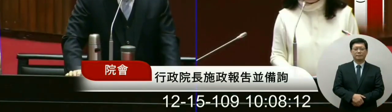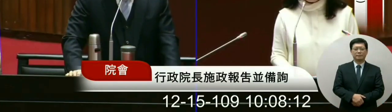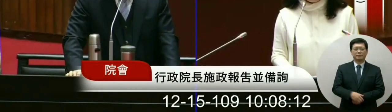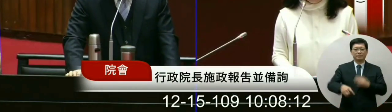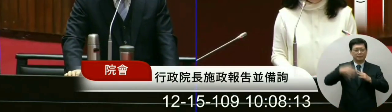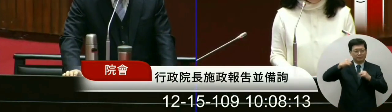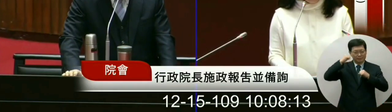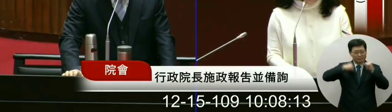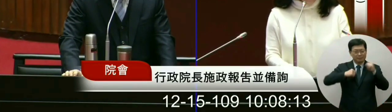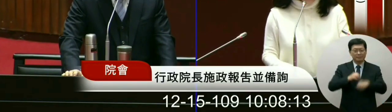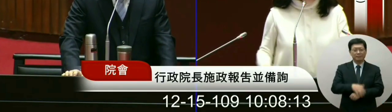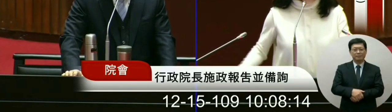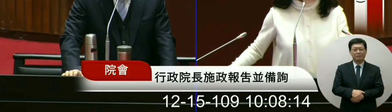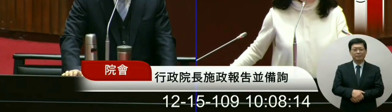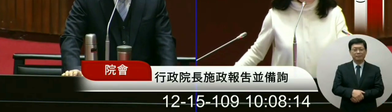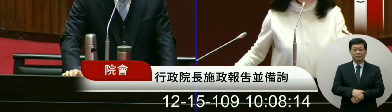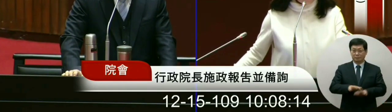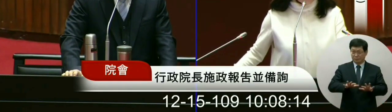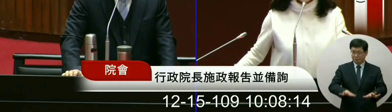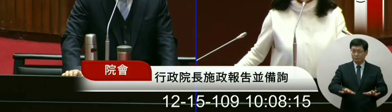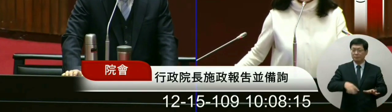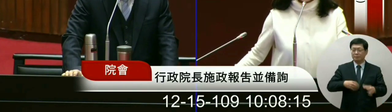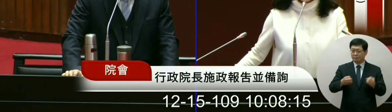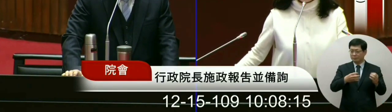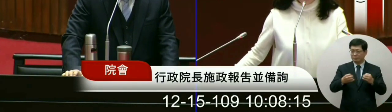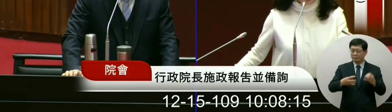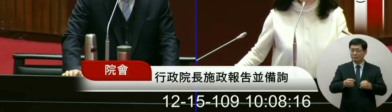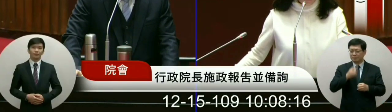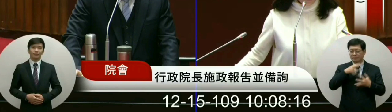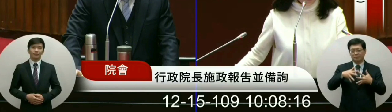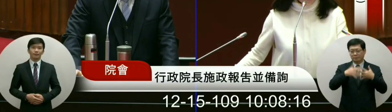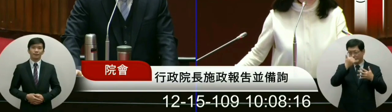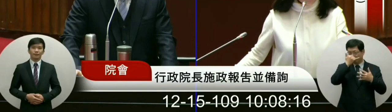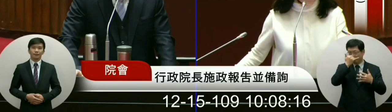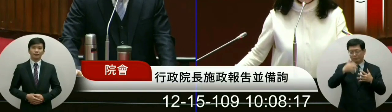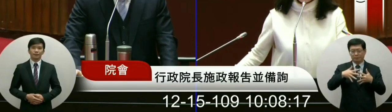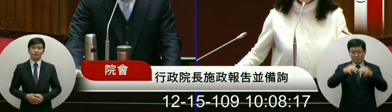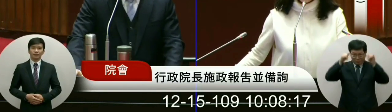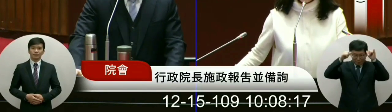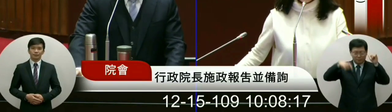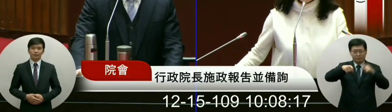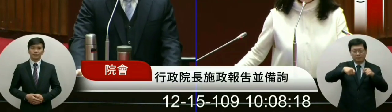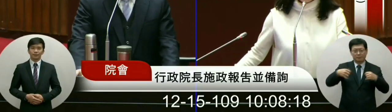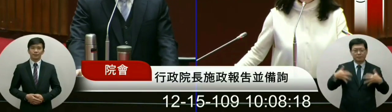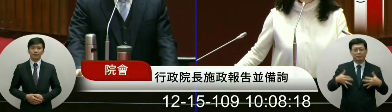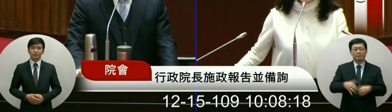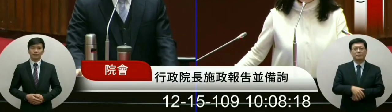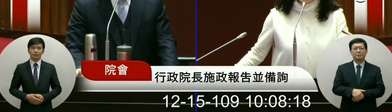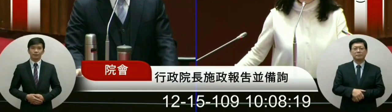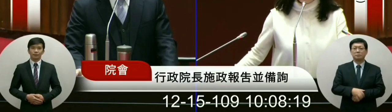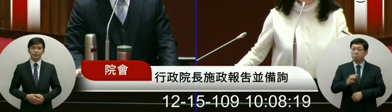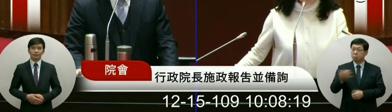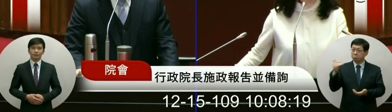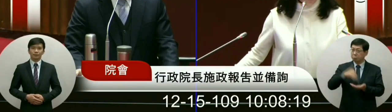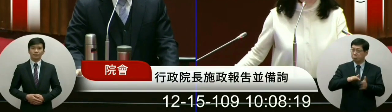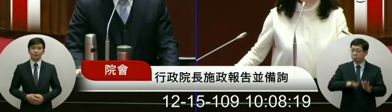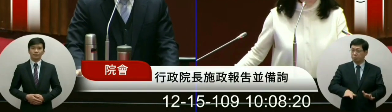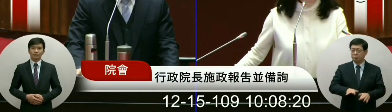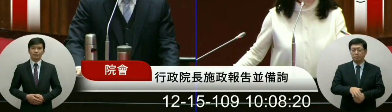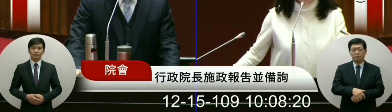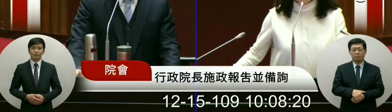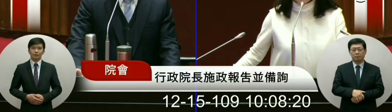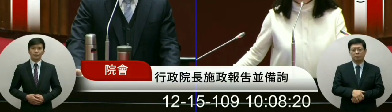院长早。 喂，你好。 今天我要跟您探讨美猪美牛的政策议题，因为到今天为